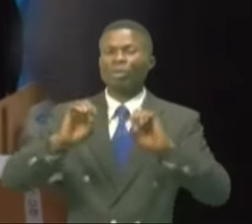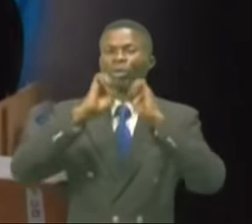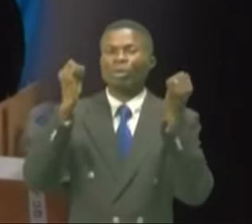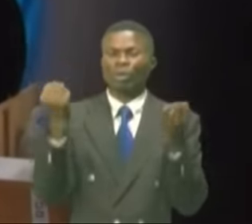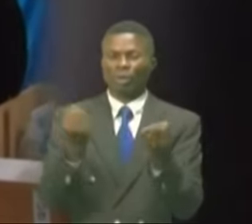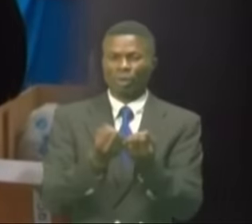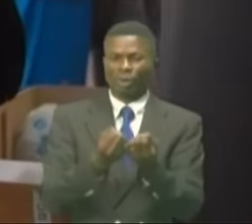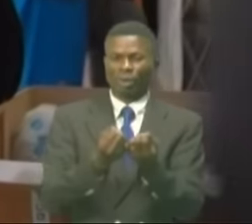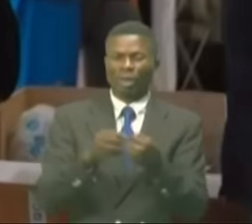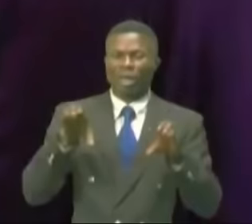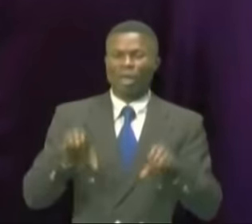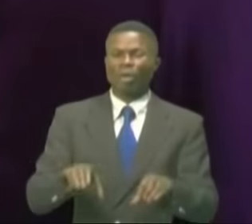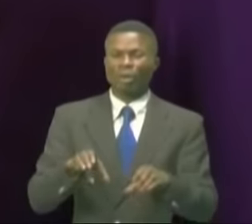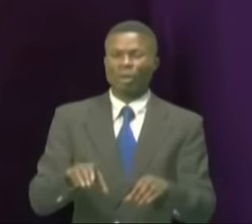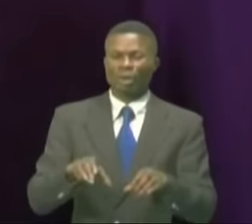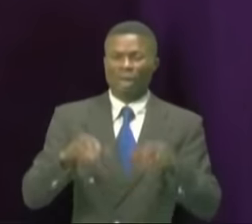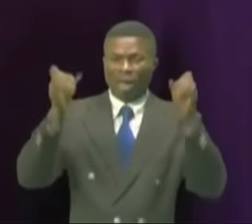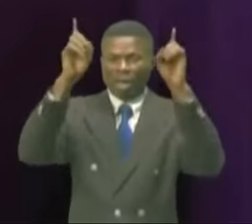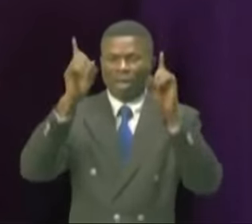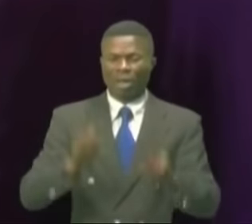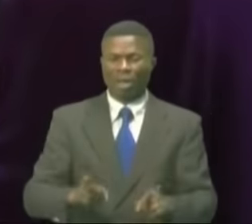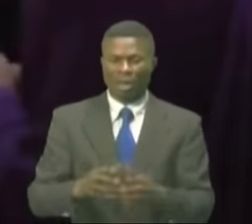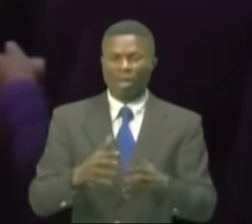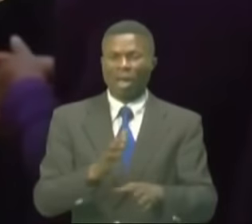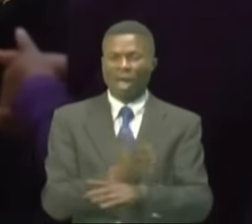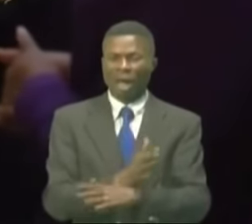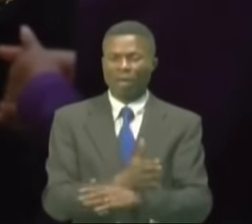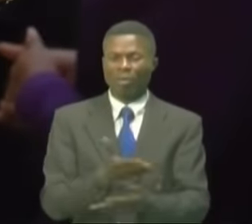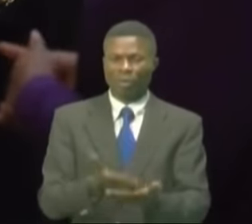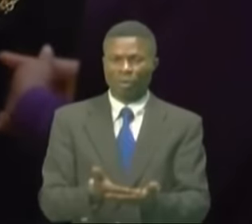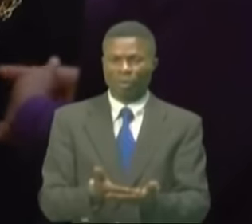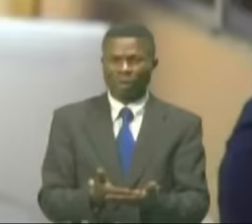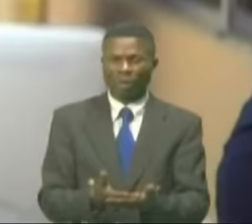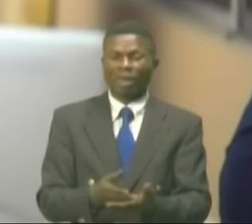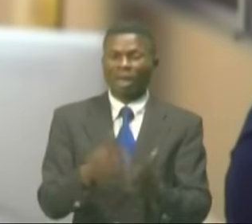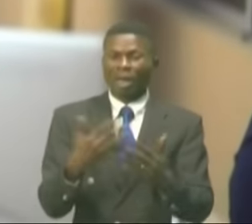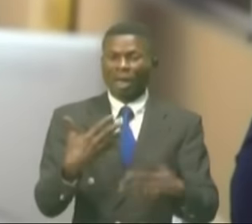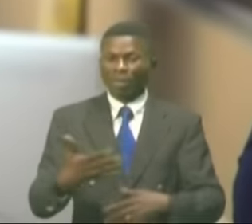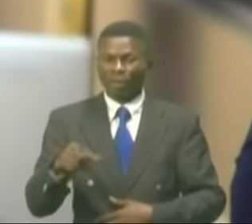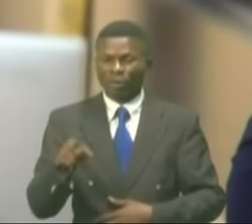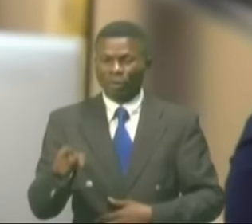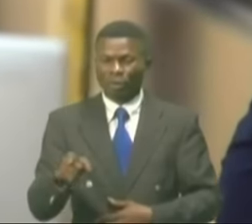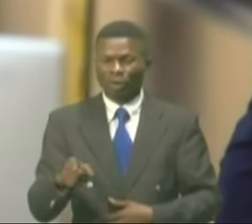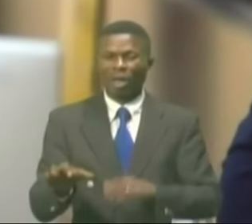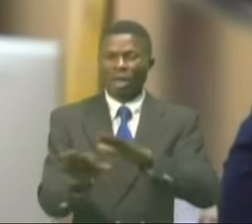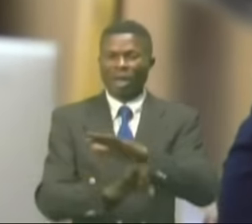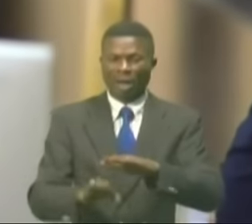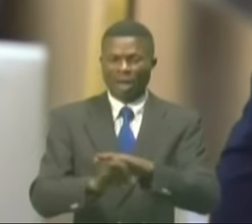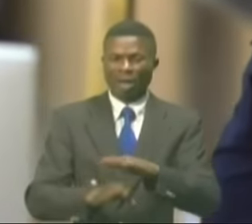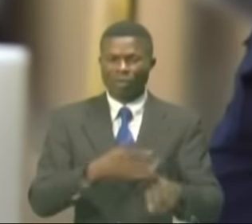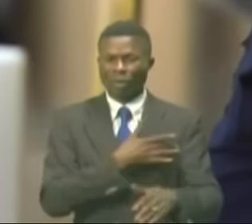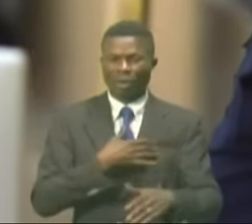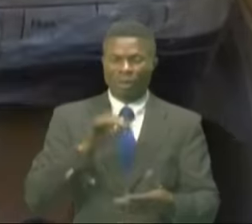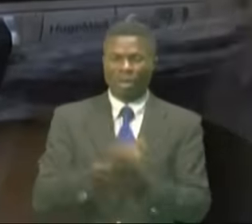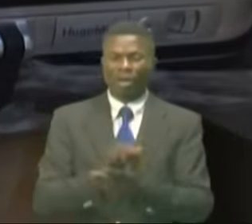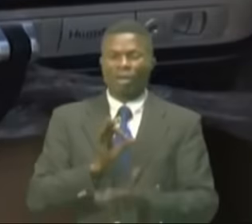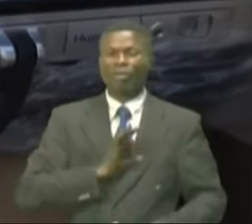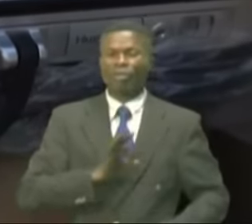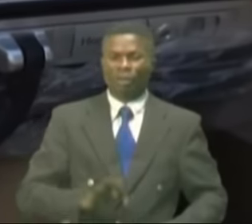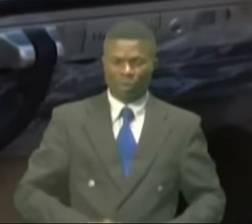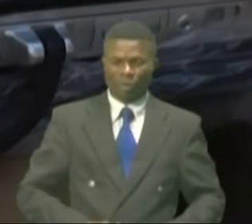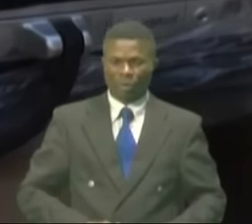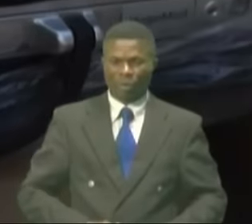Congo Environment and Mining Consulting. Grâce à ce matériel, la fondation qui porte le nom de la première dame